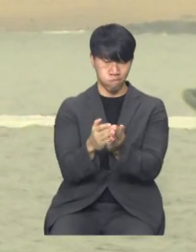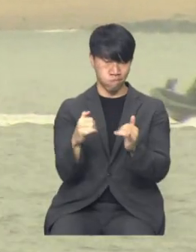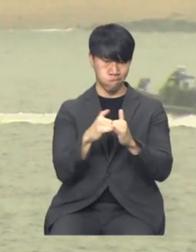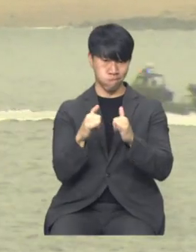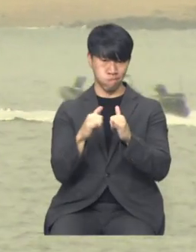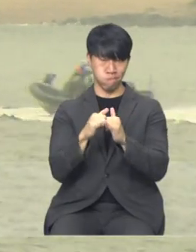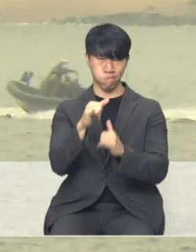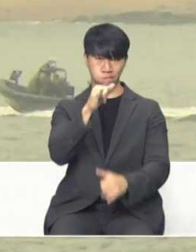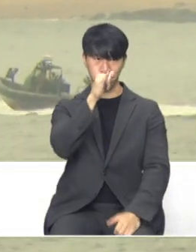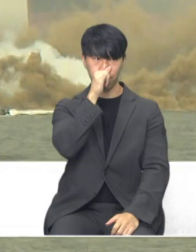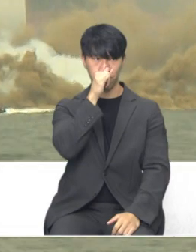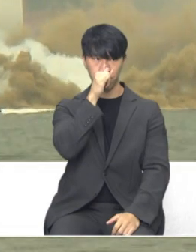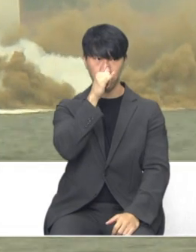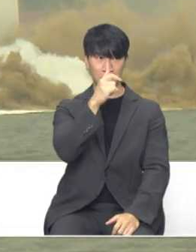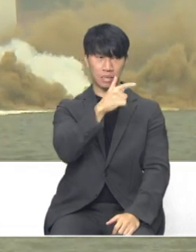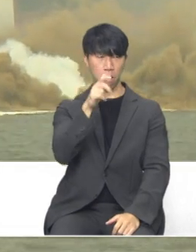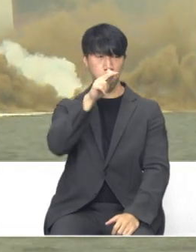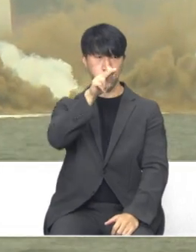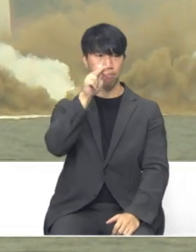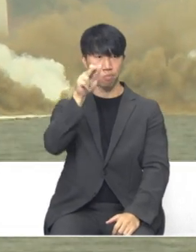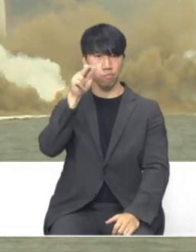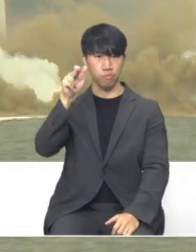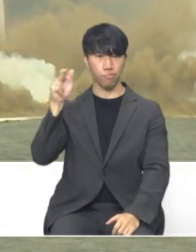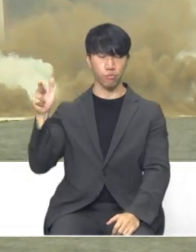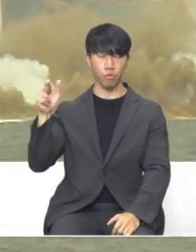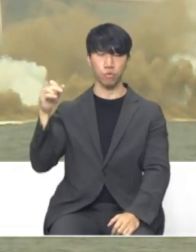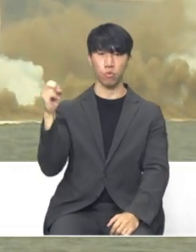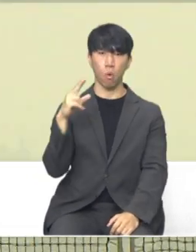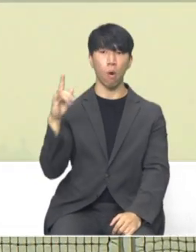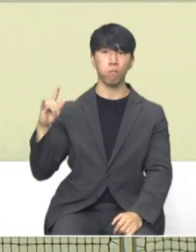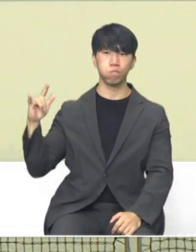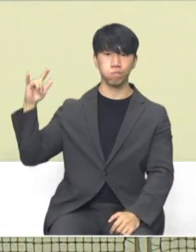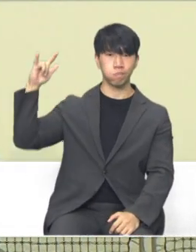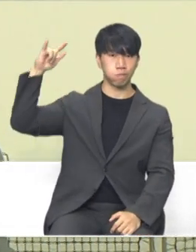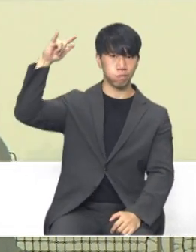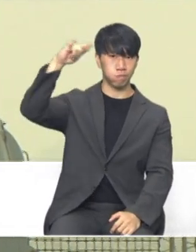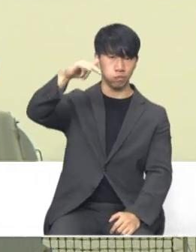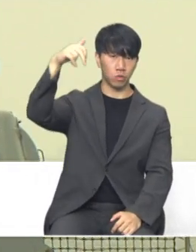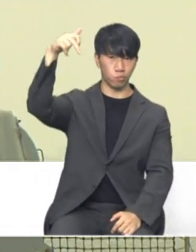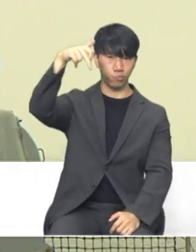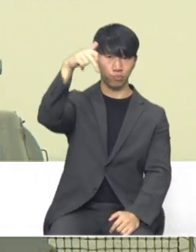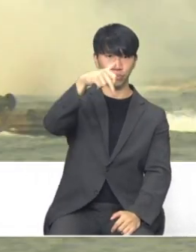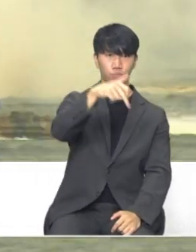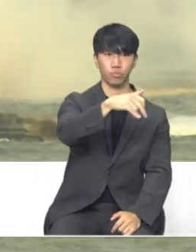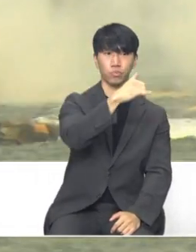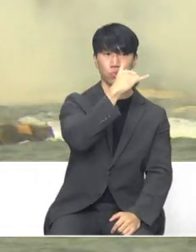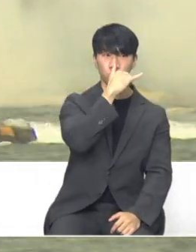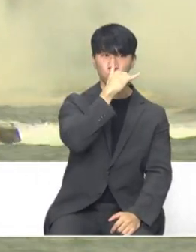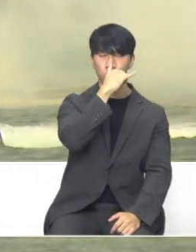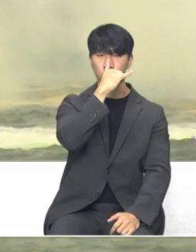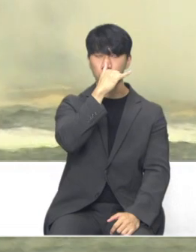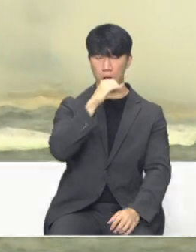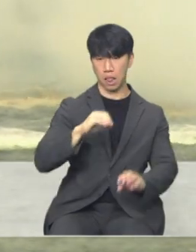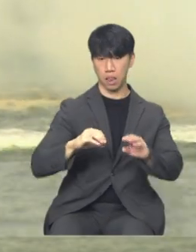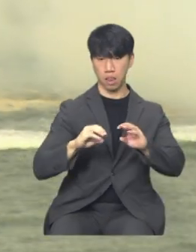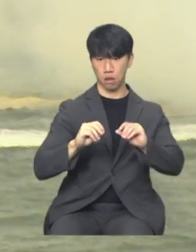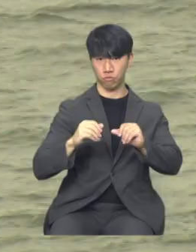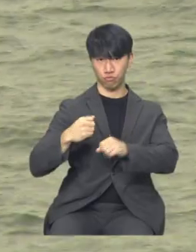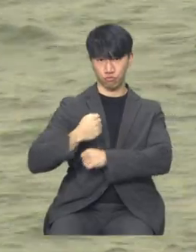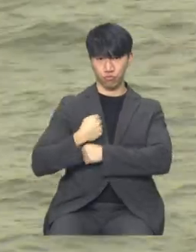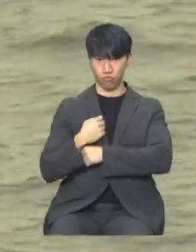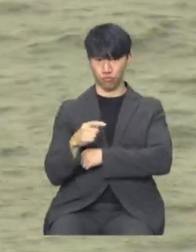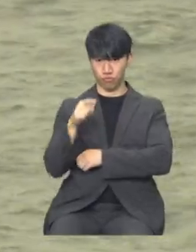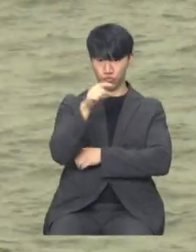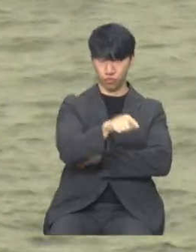펼칩니다. 대규모 함포 사격과 함께 전투기들의 공중 폭격이 이어지고 지상군이 상륙해 주요